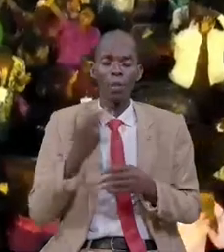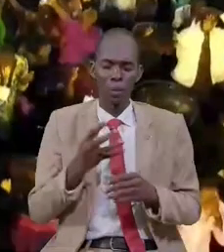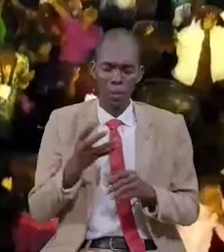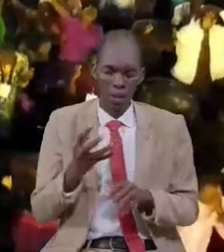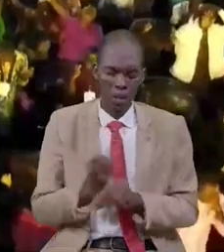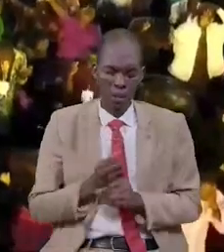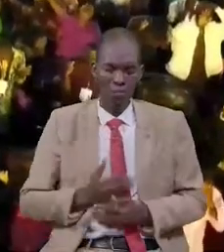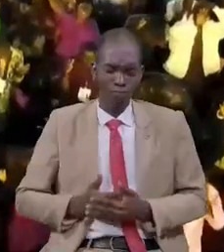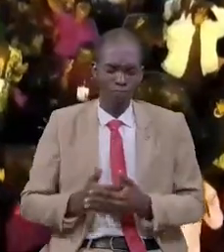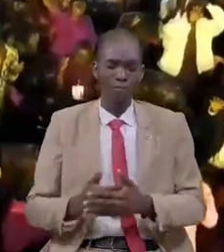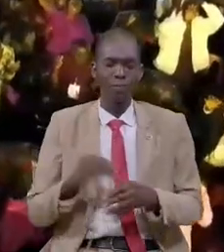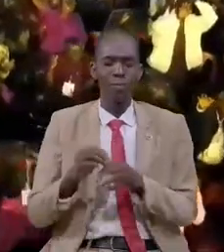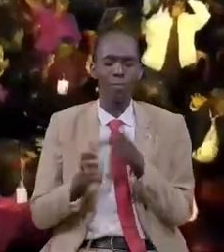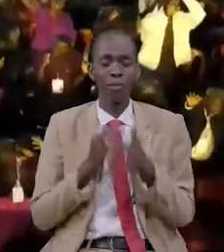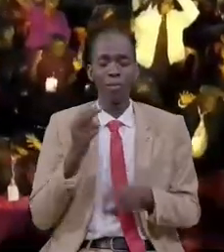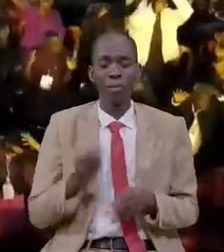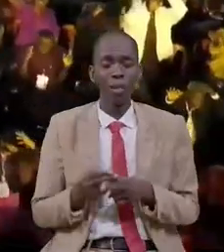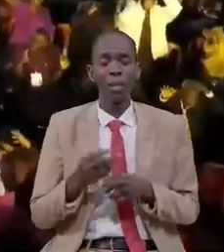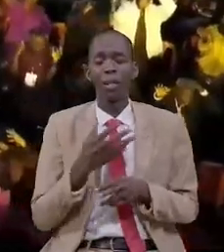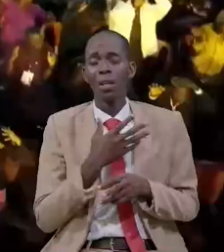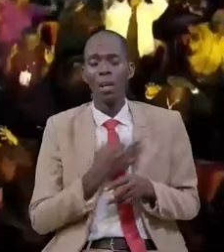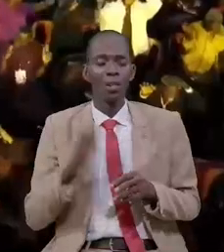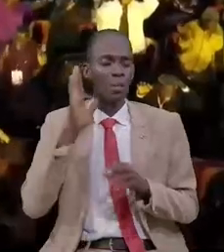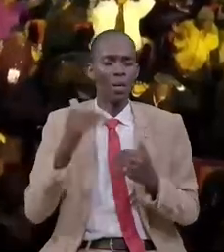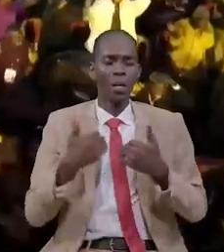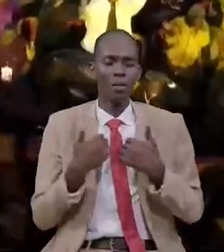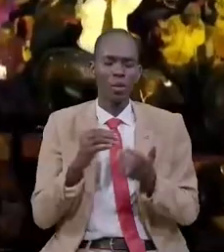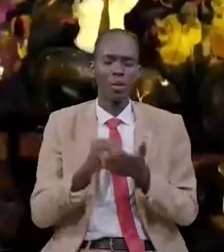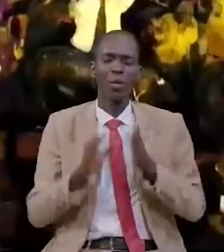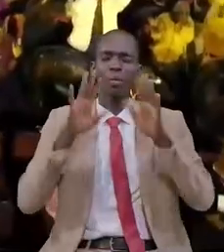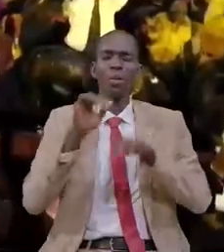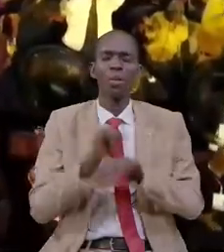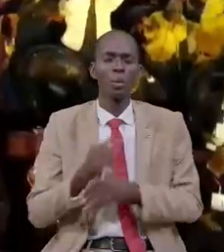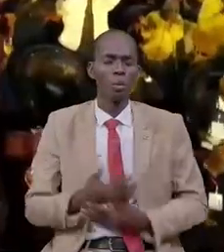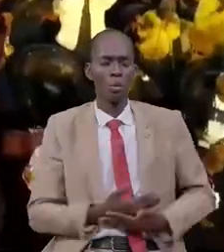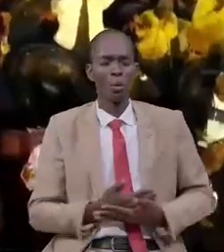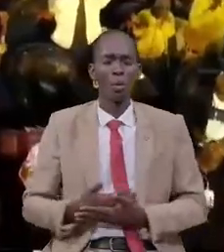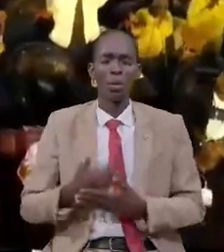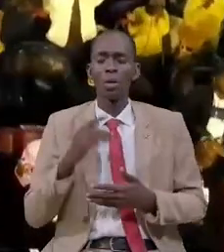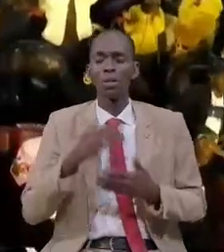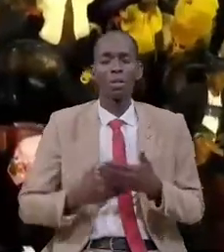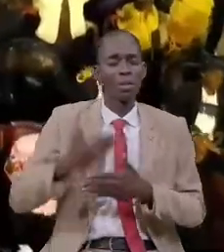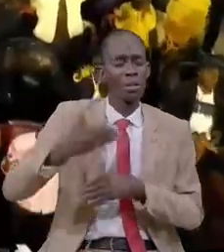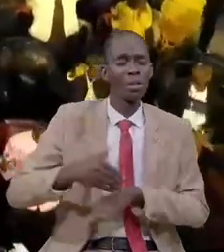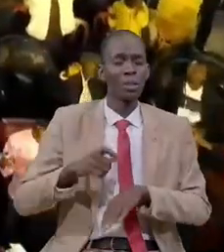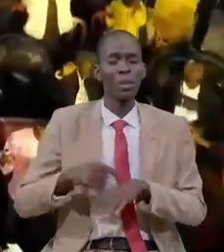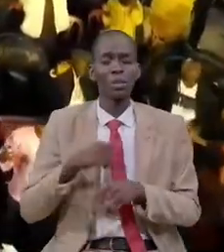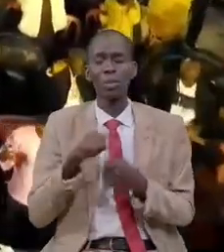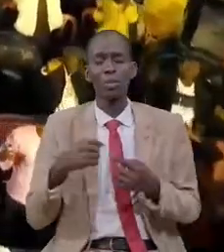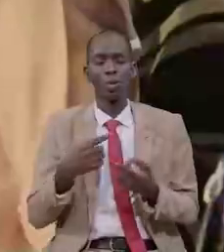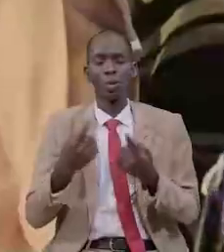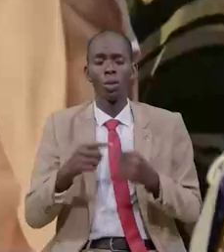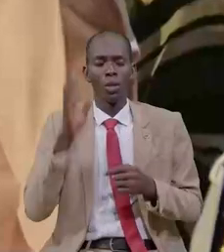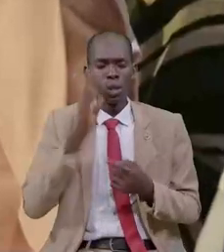concevez, ayez vos enfants miracles. Et la prochaine fois quand nous viendrons,